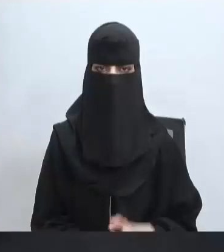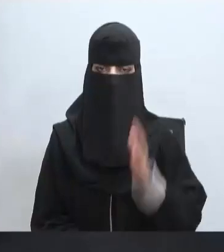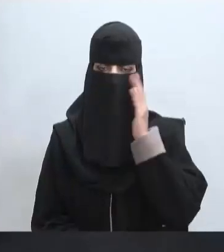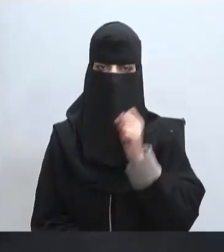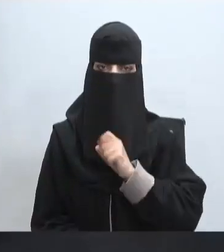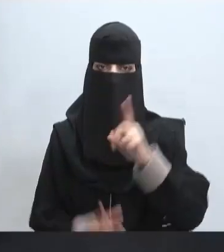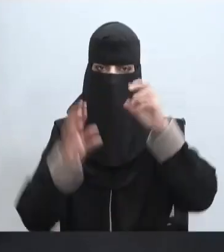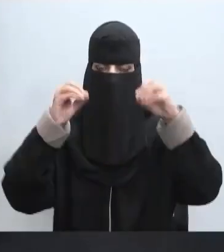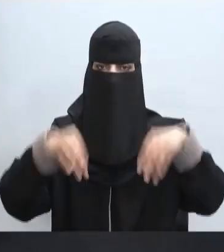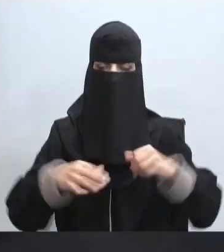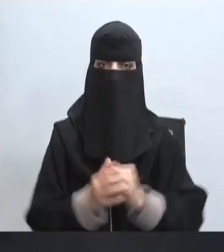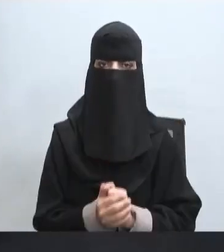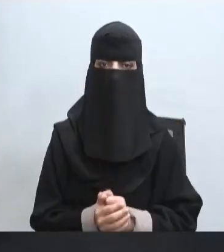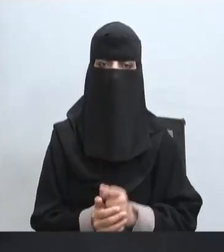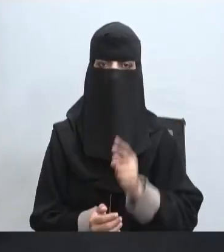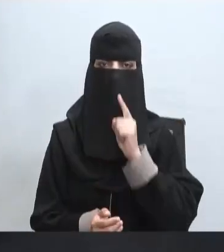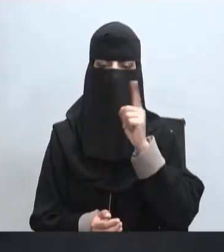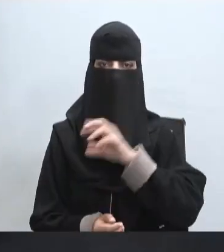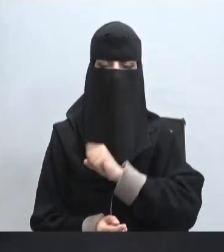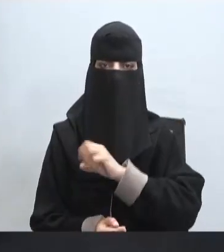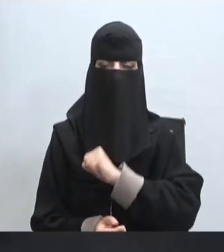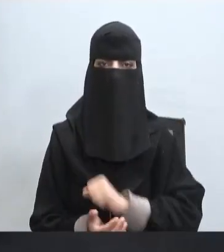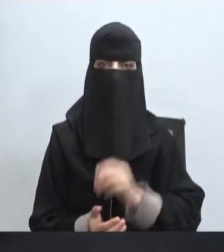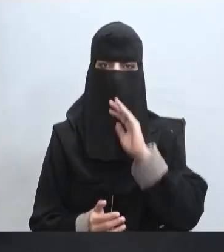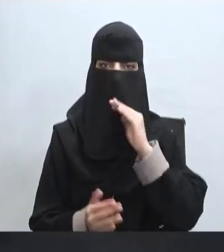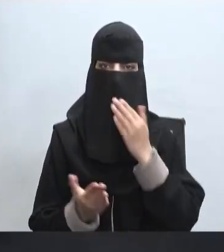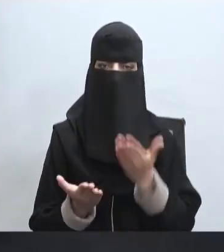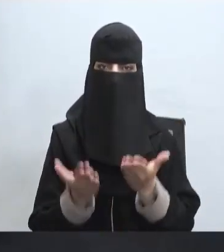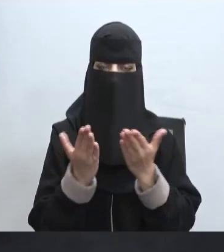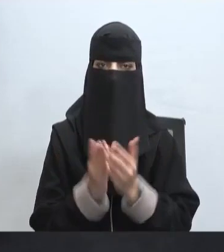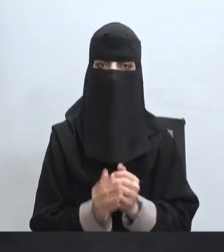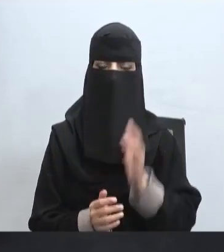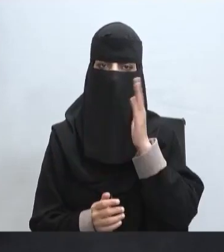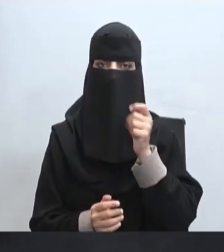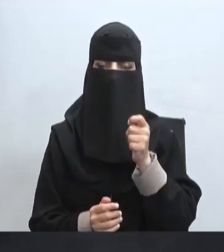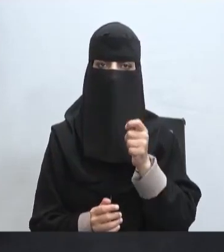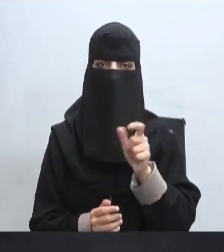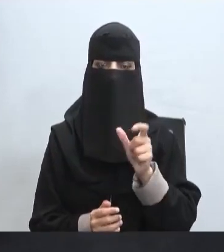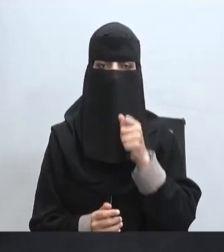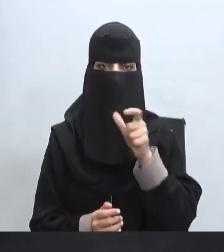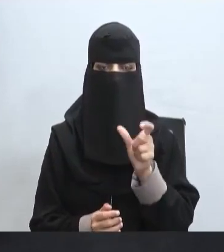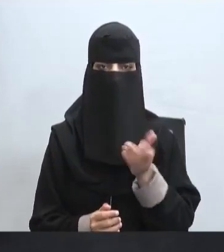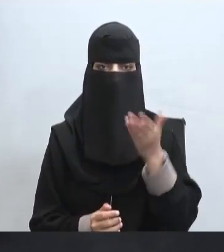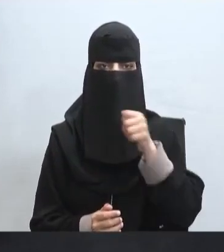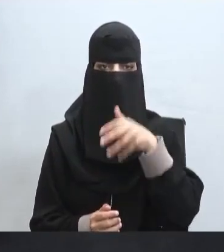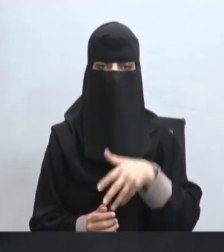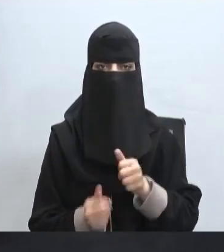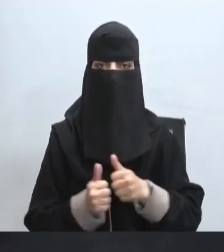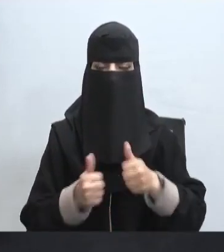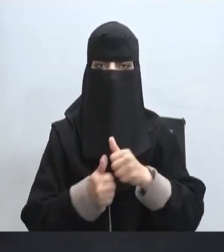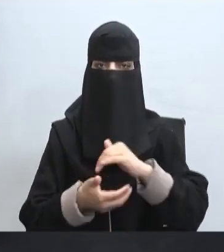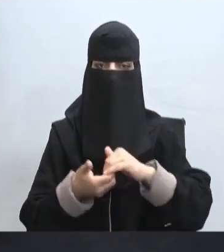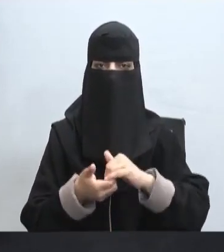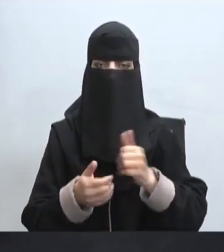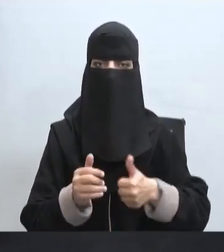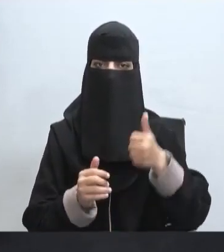السلام عليكم ورحمه الله وبركاته بسم الله الرحمن الرحيم الحمد لله رب العالمين والصلاه والسلام على نبينا محمد عليه وعلى